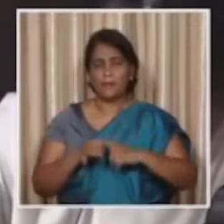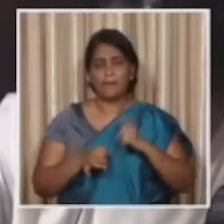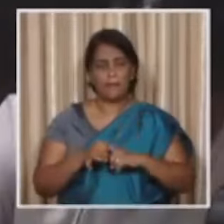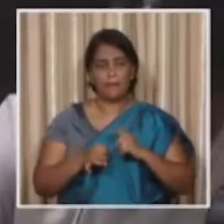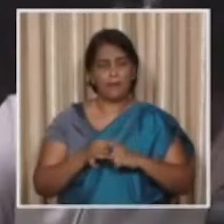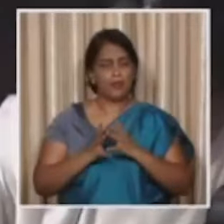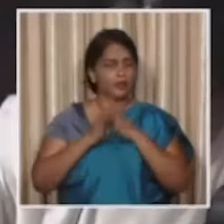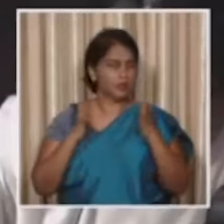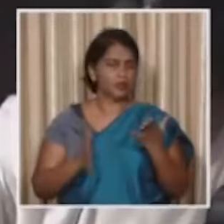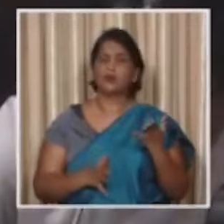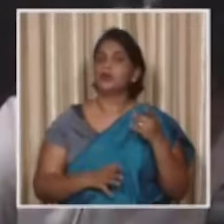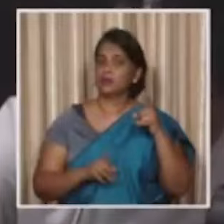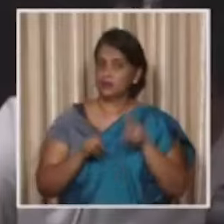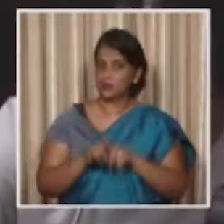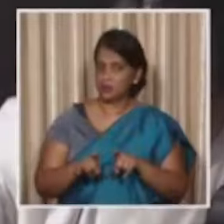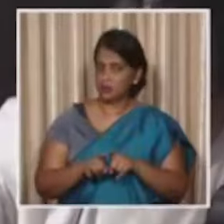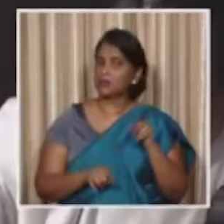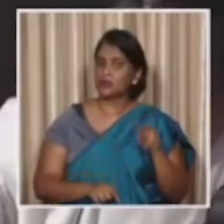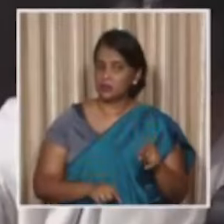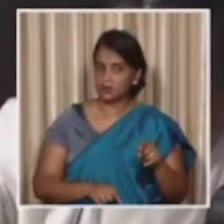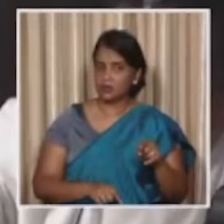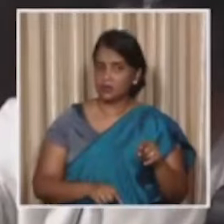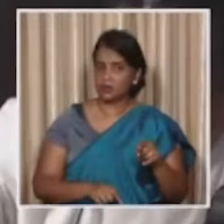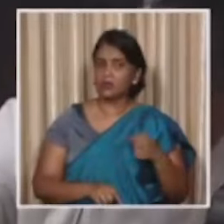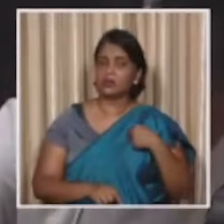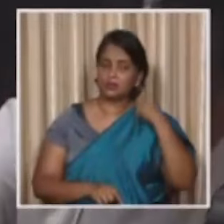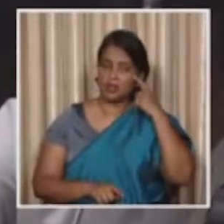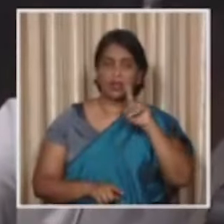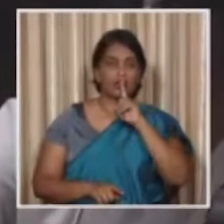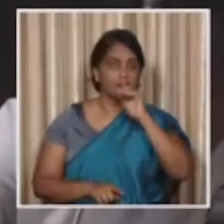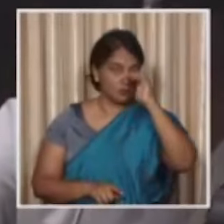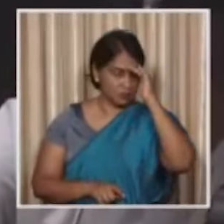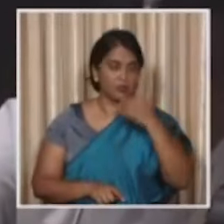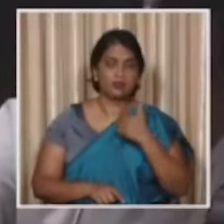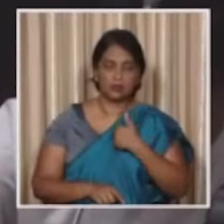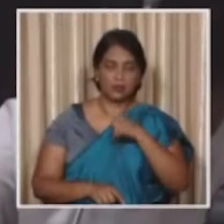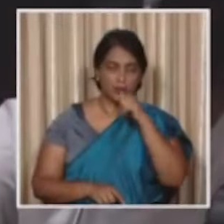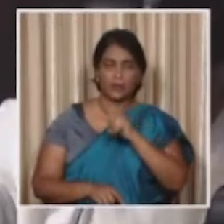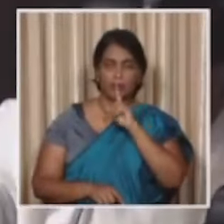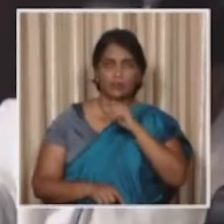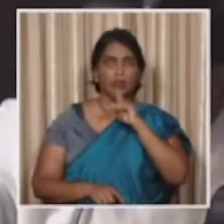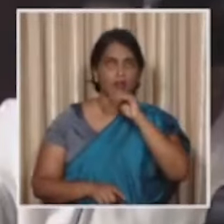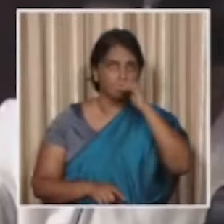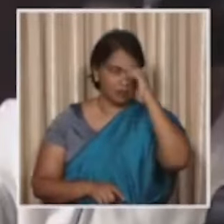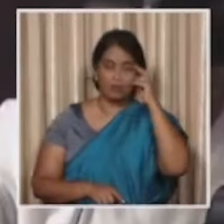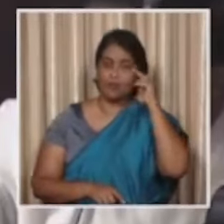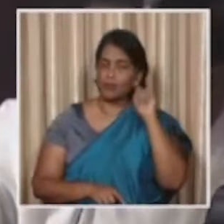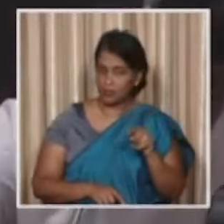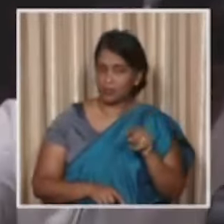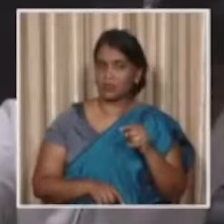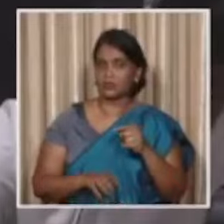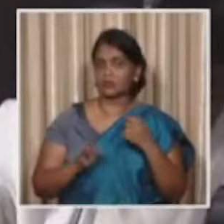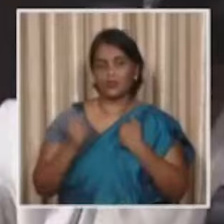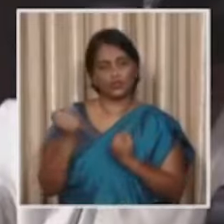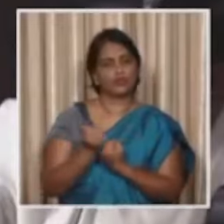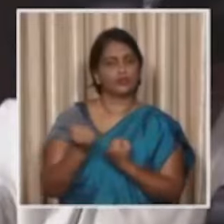තරමේ හැටියට. ඒ නිසා මේ මම හිතන්නේ කතානායකතුමාට අපි පැහැදිලිව කියන මේ කතානායකතුමාට මේ කාරණේදී